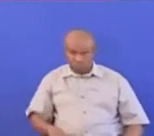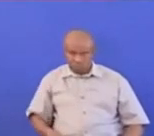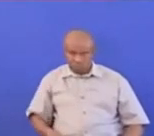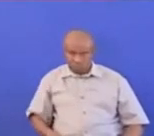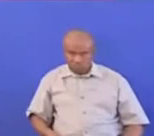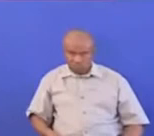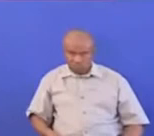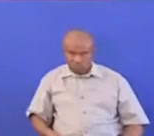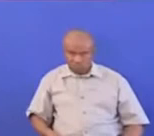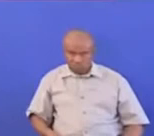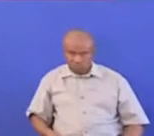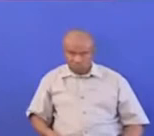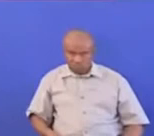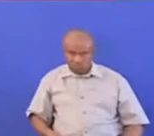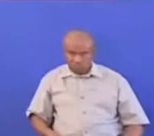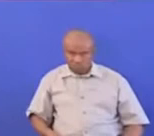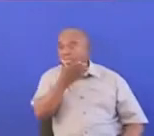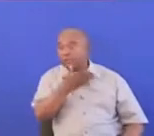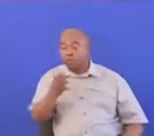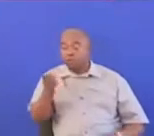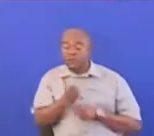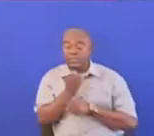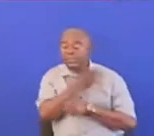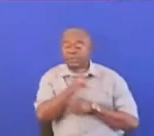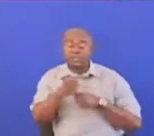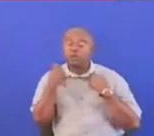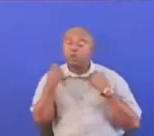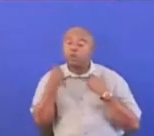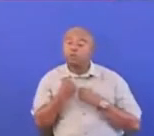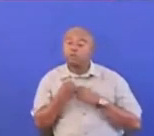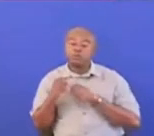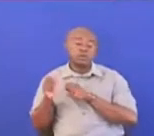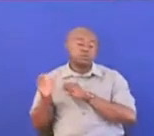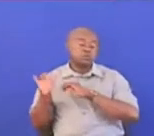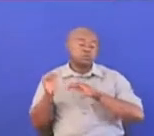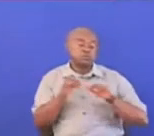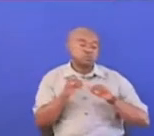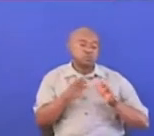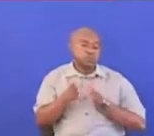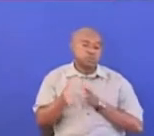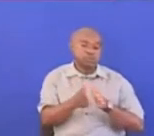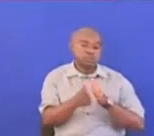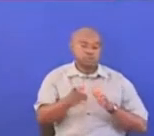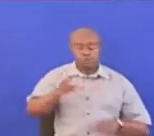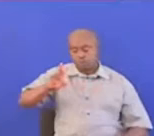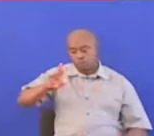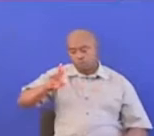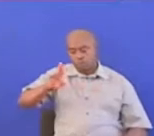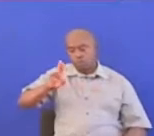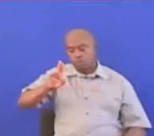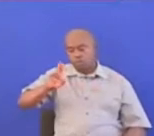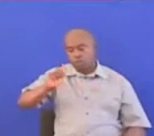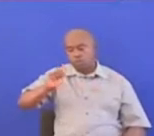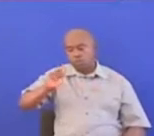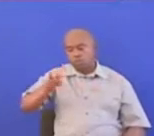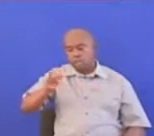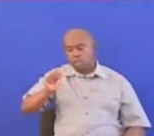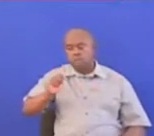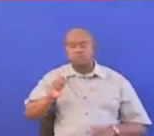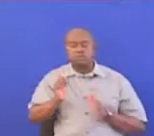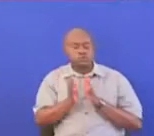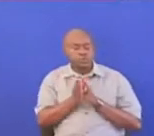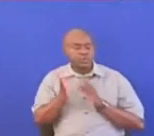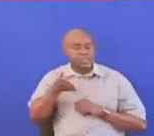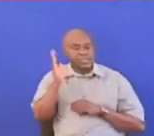Tutaharibu mazingira yote, maji hayatapatikana ambayo yanatiririka kwa ajili ya kwenda kwenye mto Ruaha. Lakini tunaiomba serikali